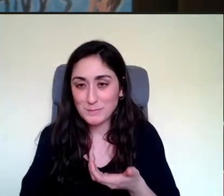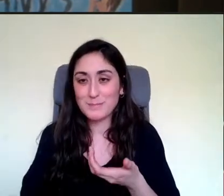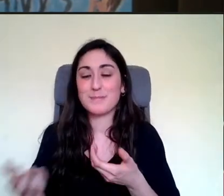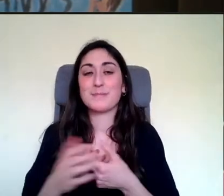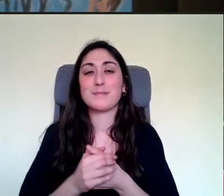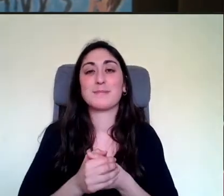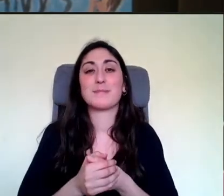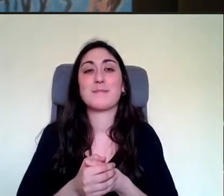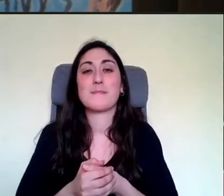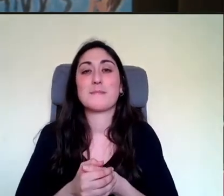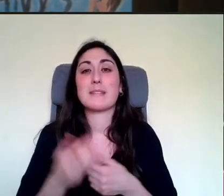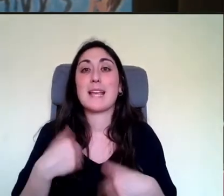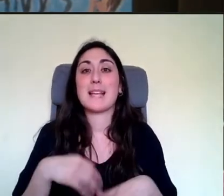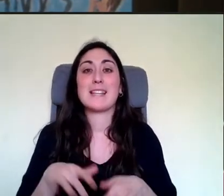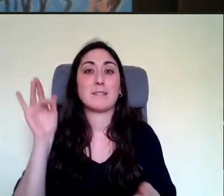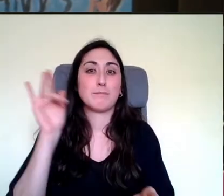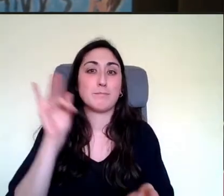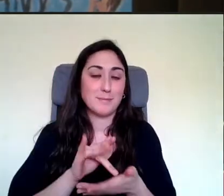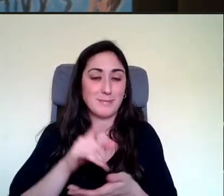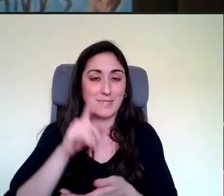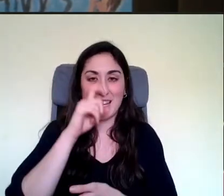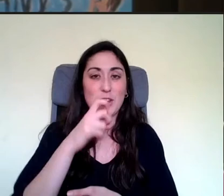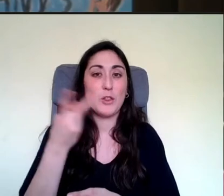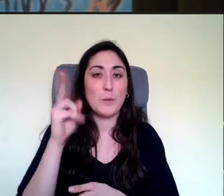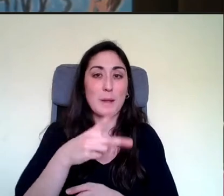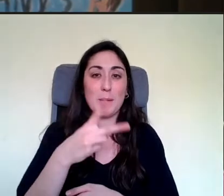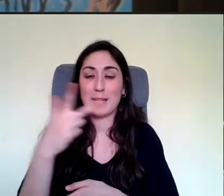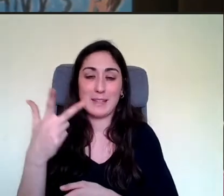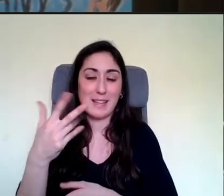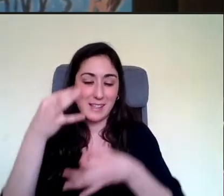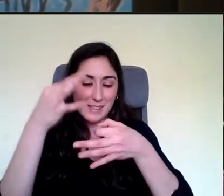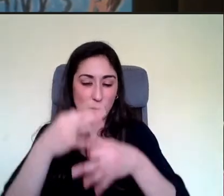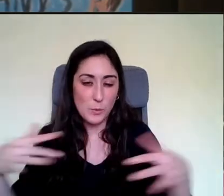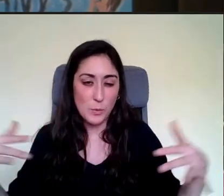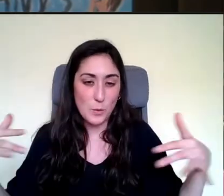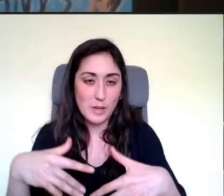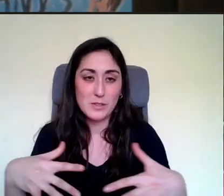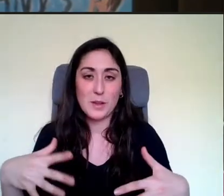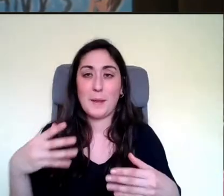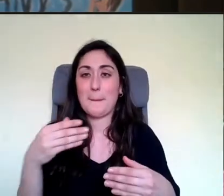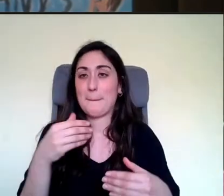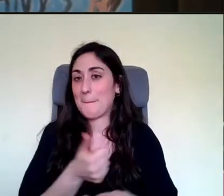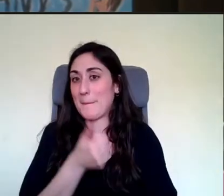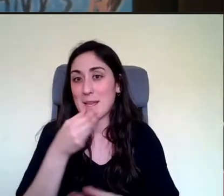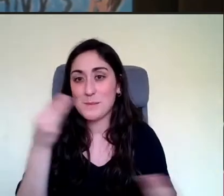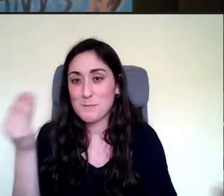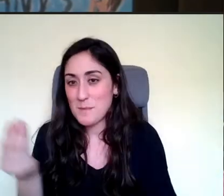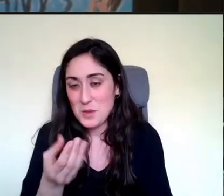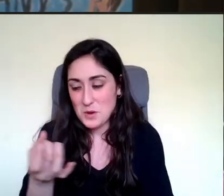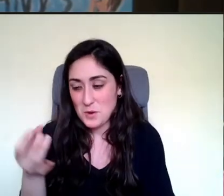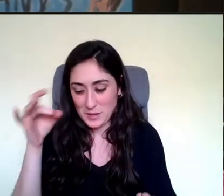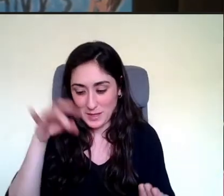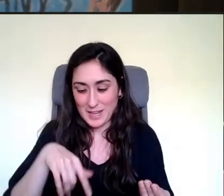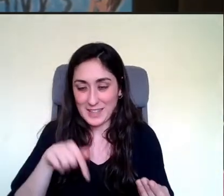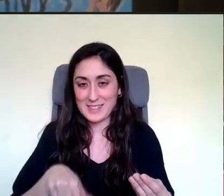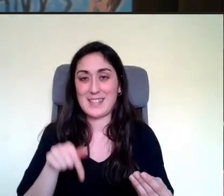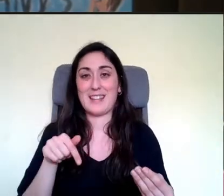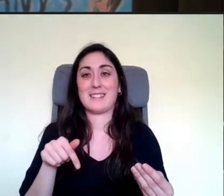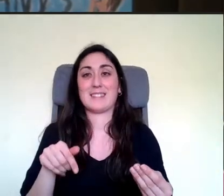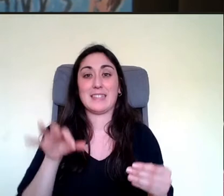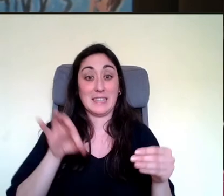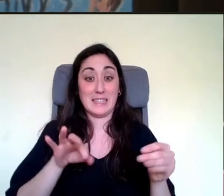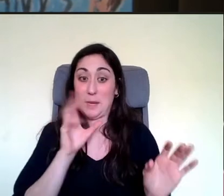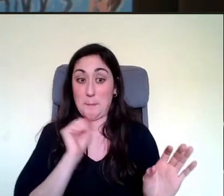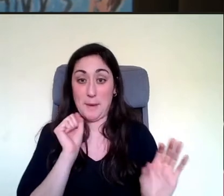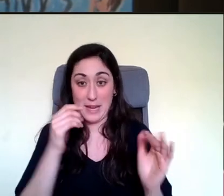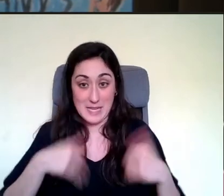2023, que segur que serà més i millor que aquest, i aquest ja és difícil superar-ho, però segur que serà així, i